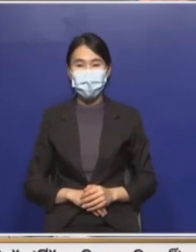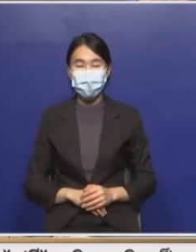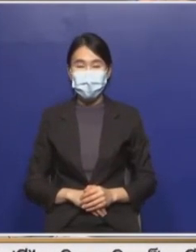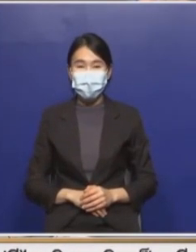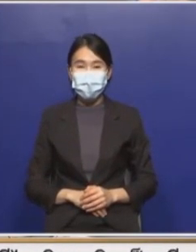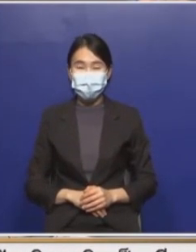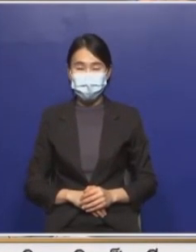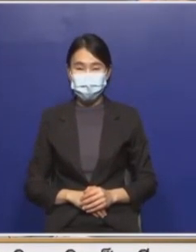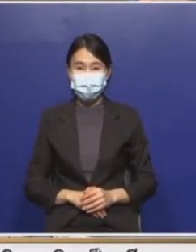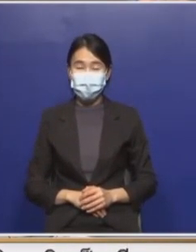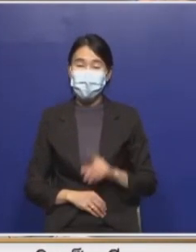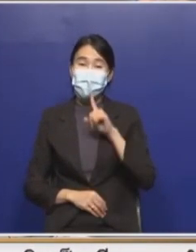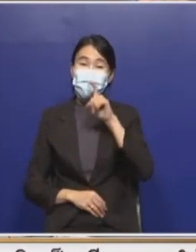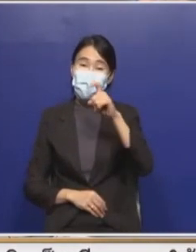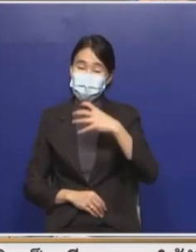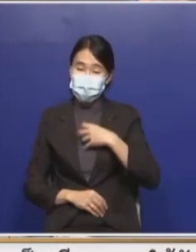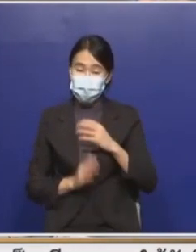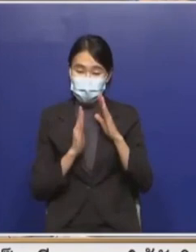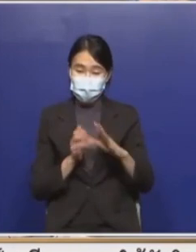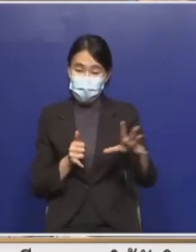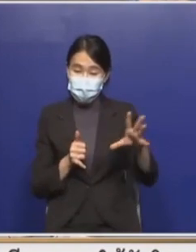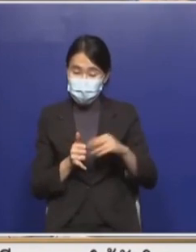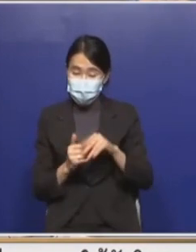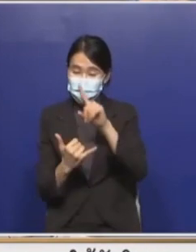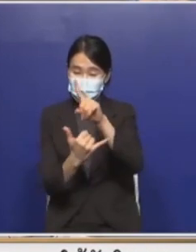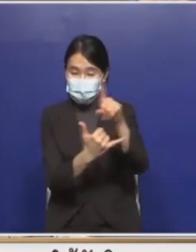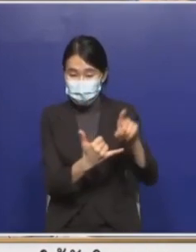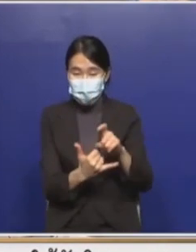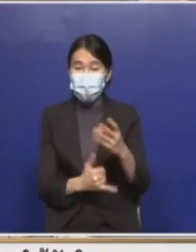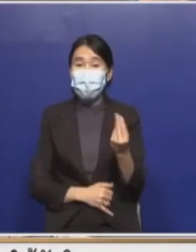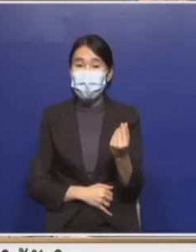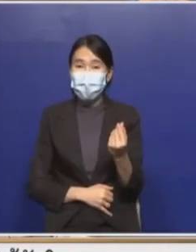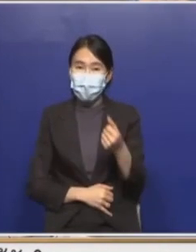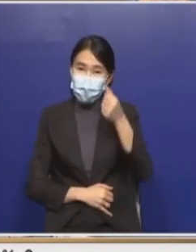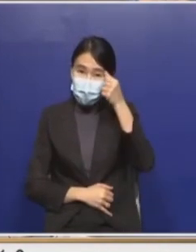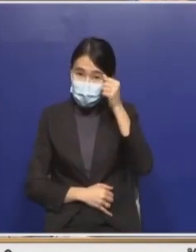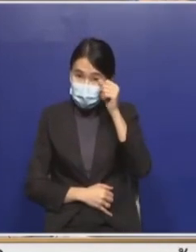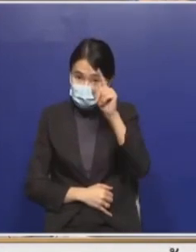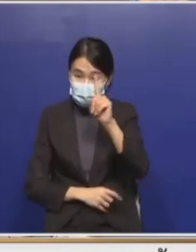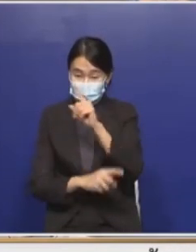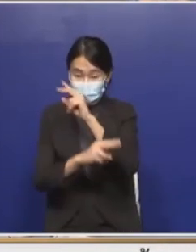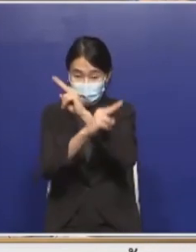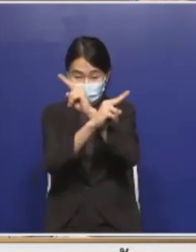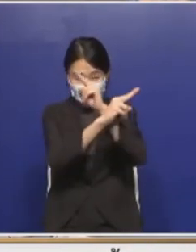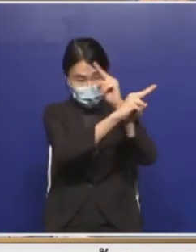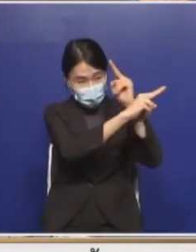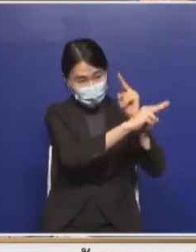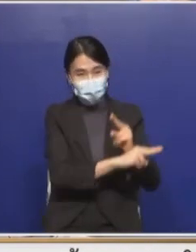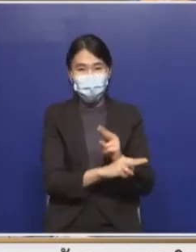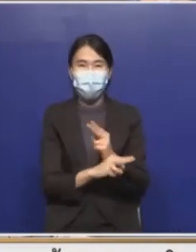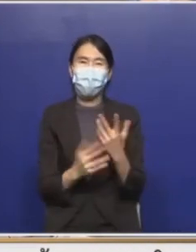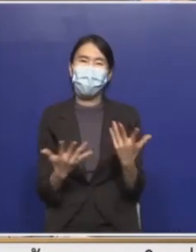ท่านจะให้ตายอีกกี่พันวันนี้มันจะทวีคูณขึ้นไปเรื่อย